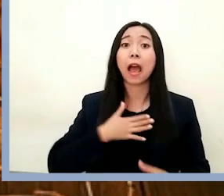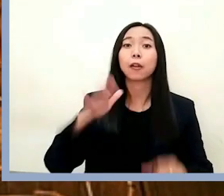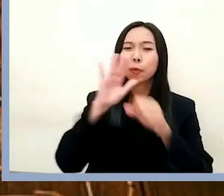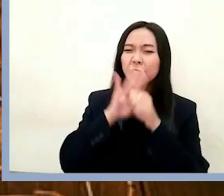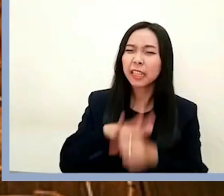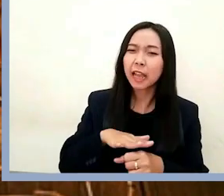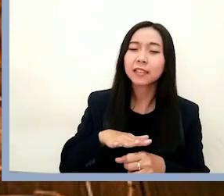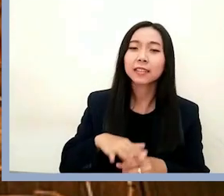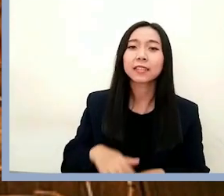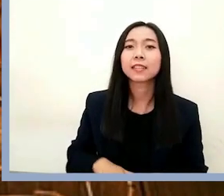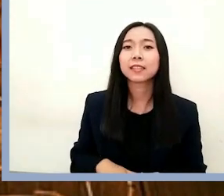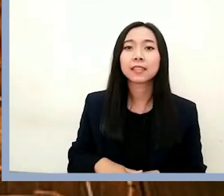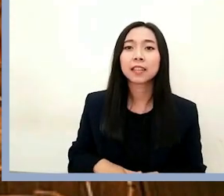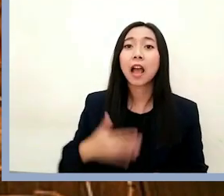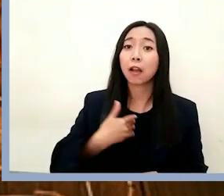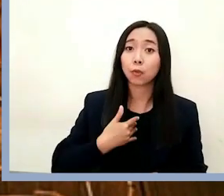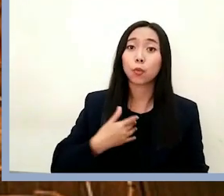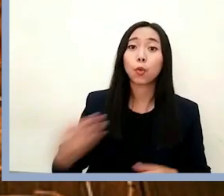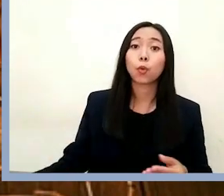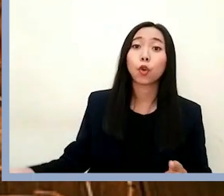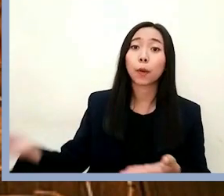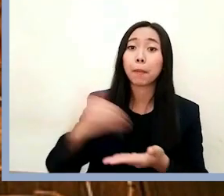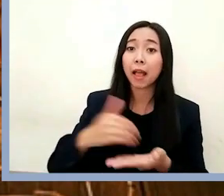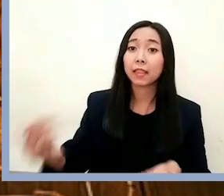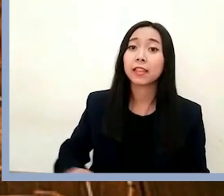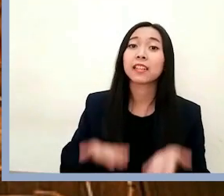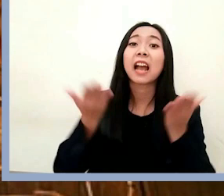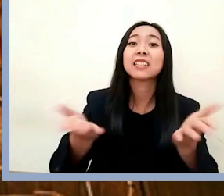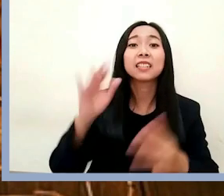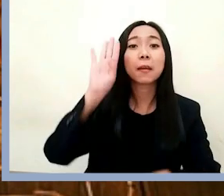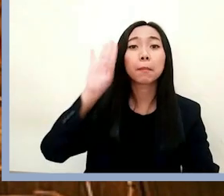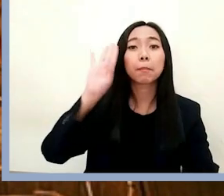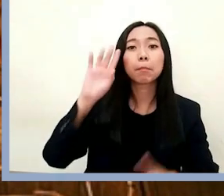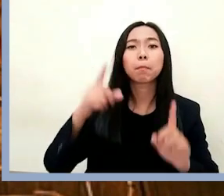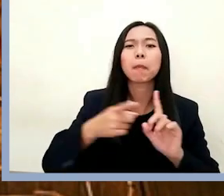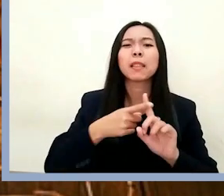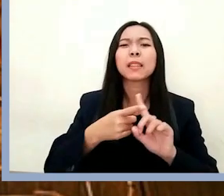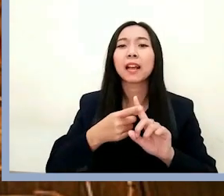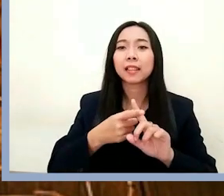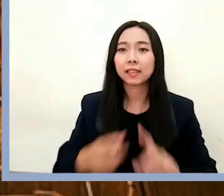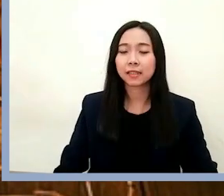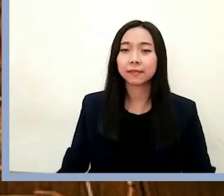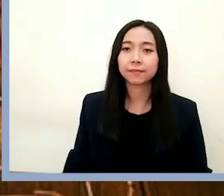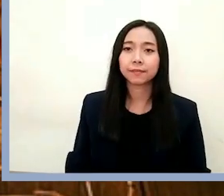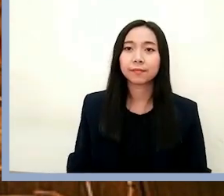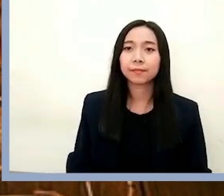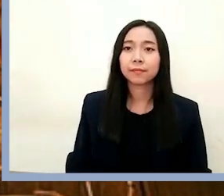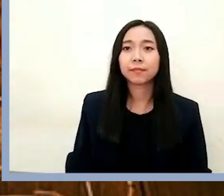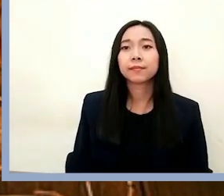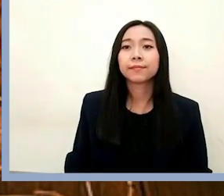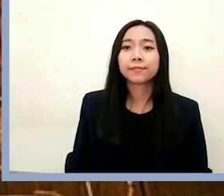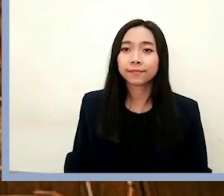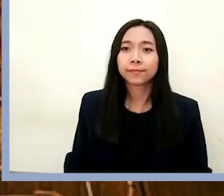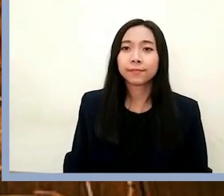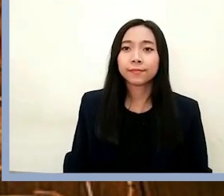seseorang akan ku kembalikan empat kali lipat saudara-saudara